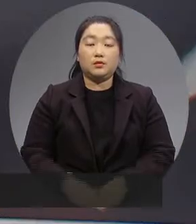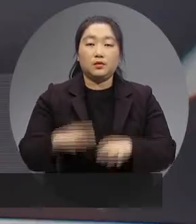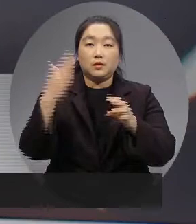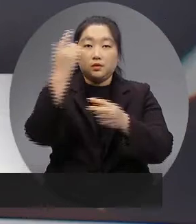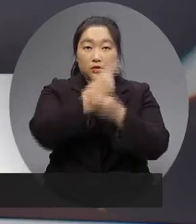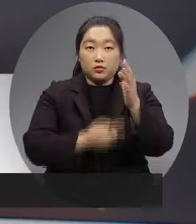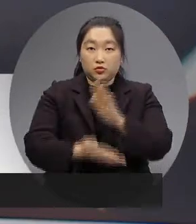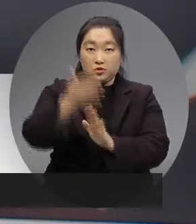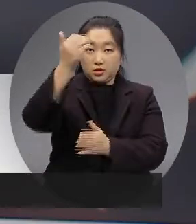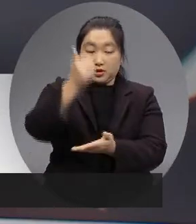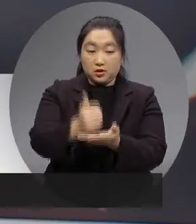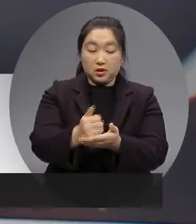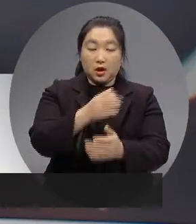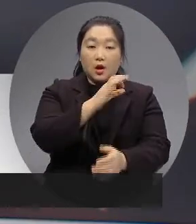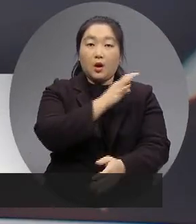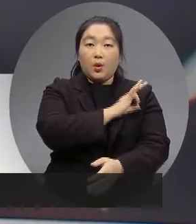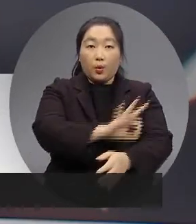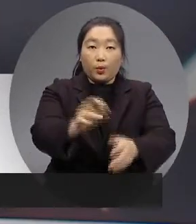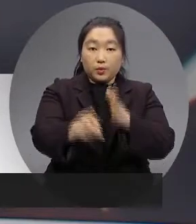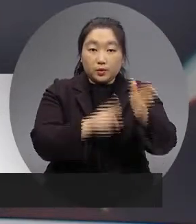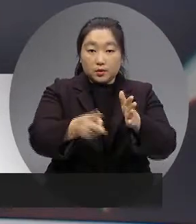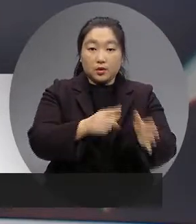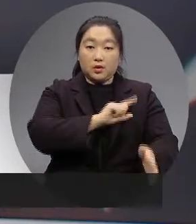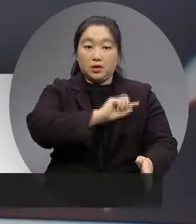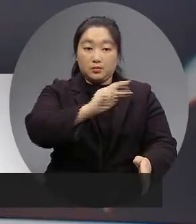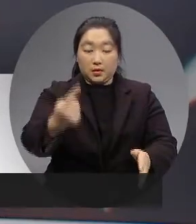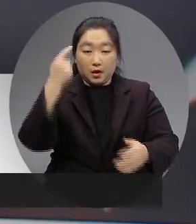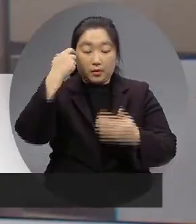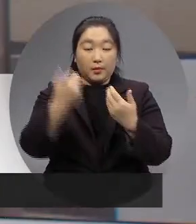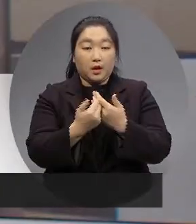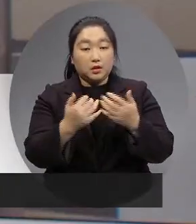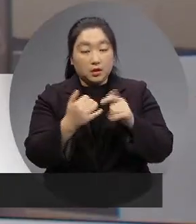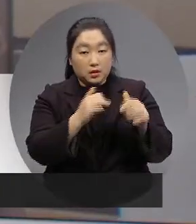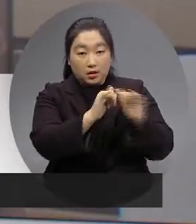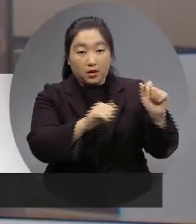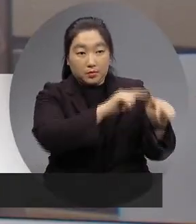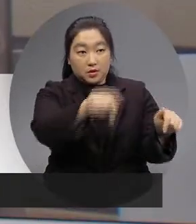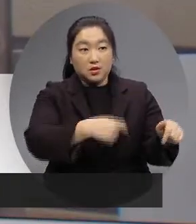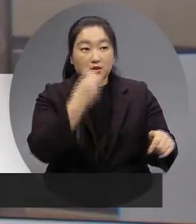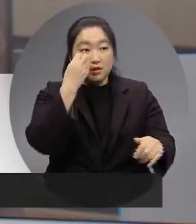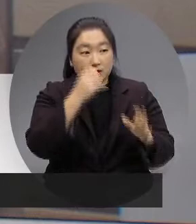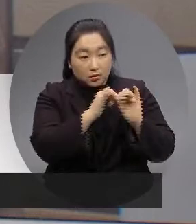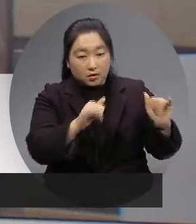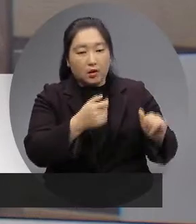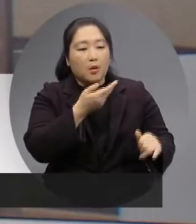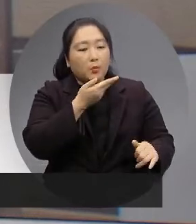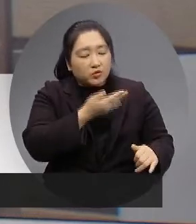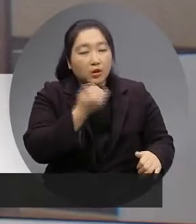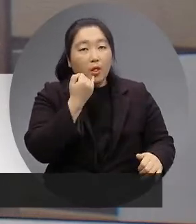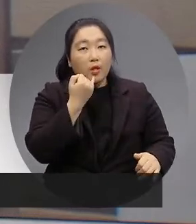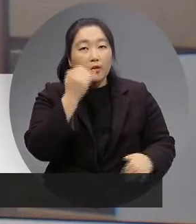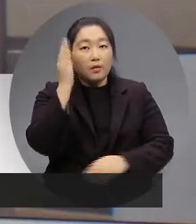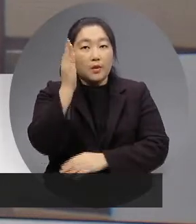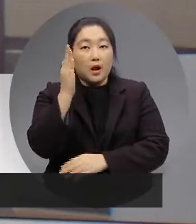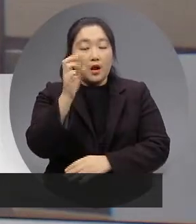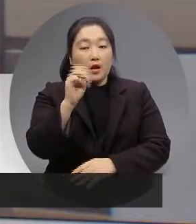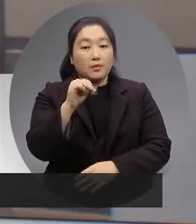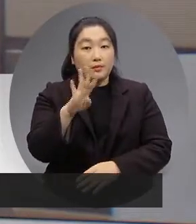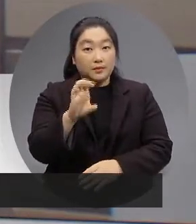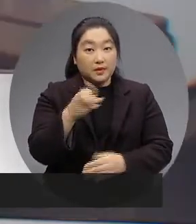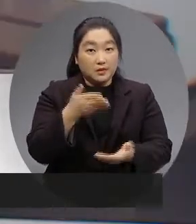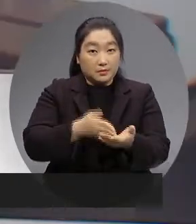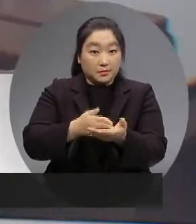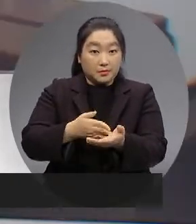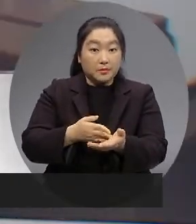이범석 청주시장이 오송역 개명에 반대하는 주민들을 이상한 분들이라며 무시해도 좋다고 말한 사실을 MBC가 단독